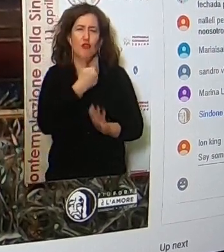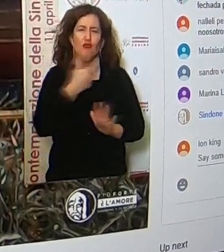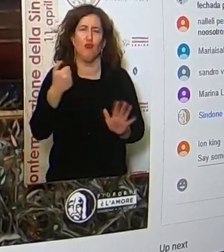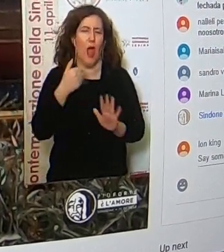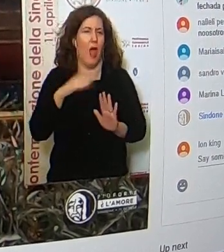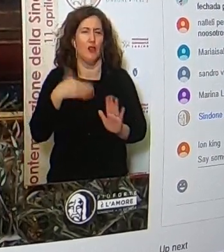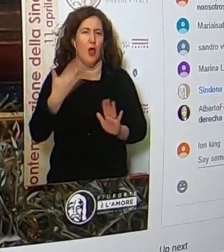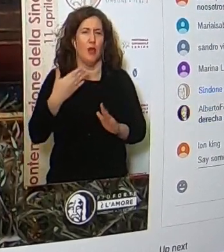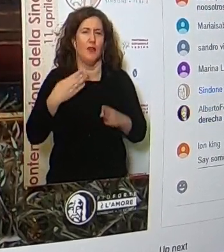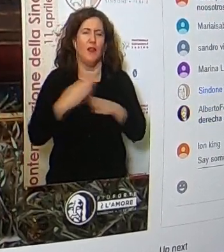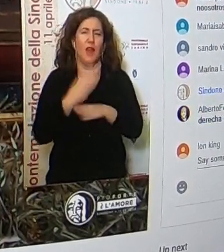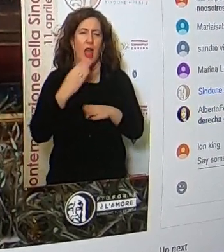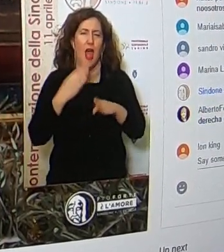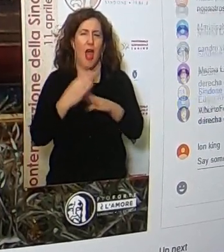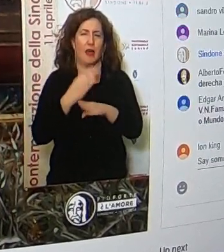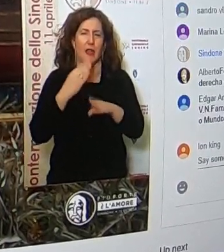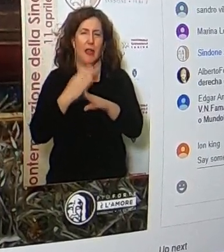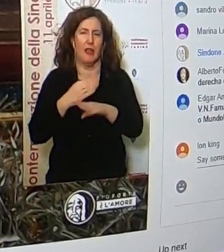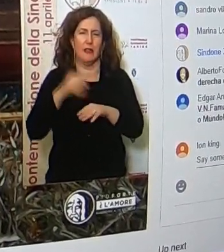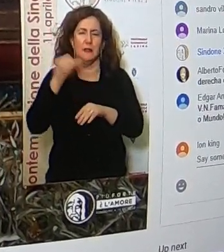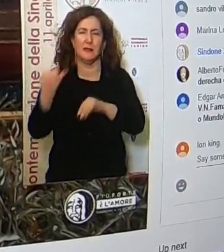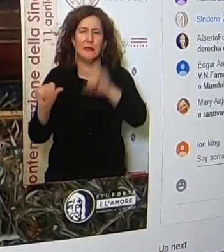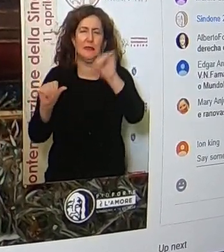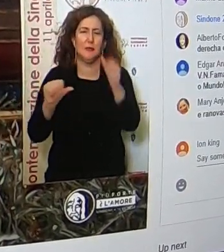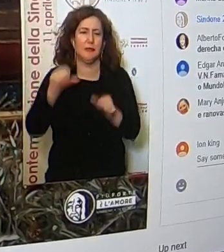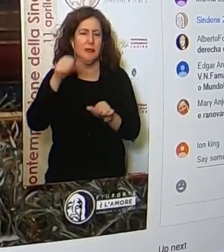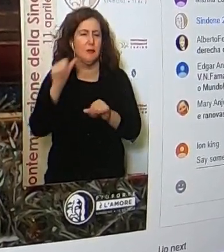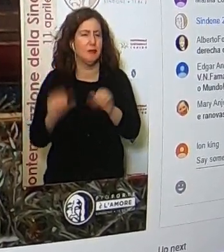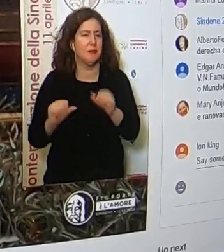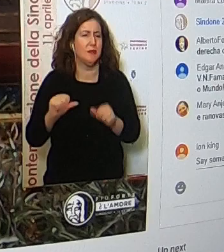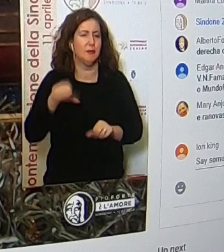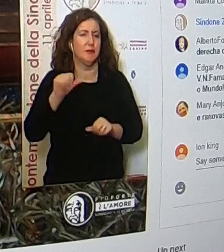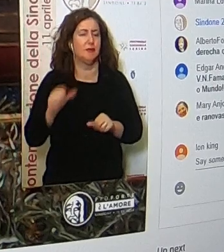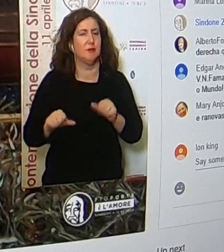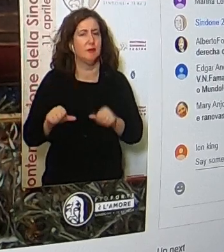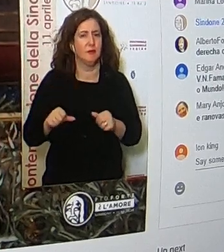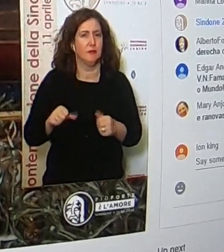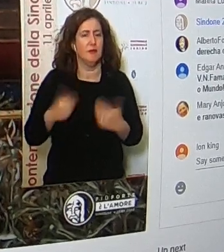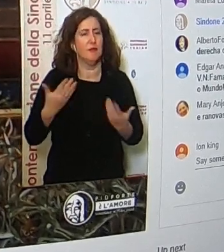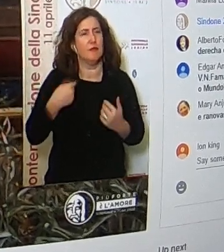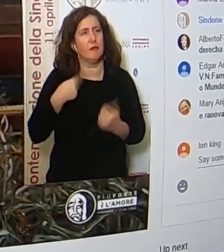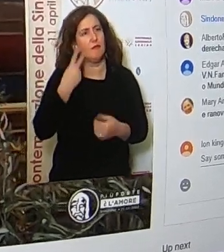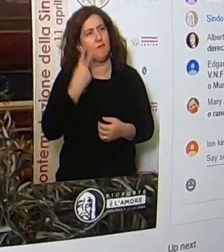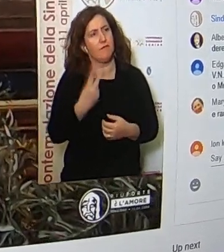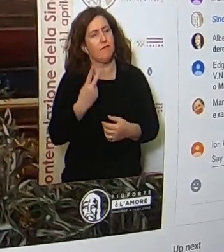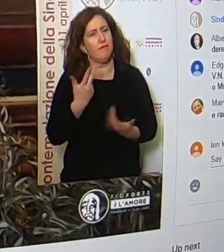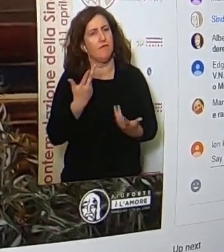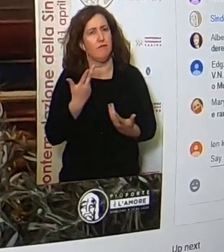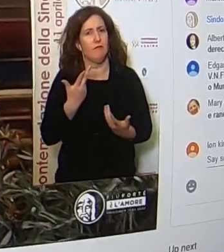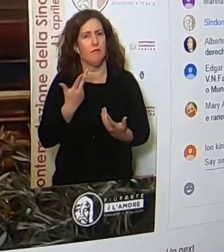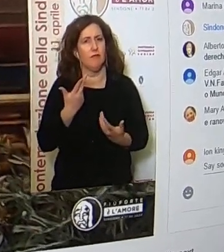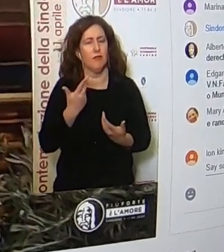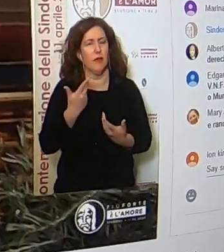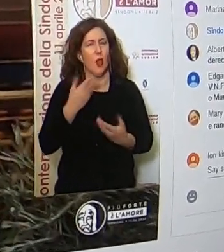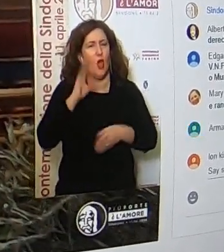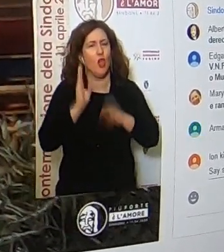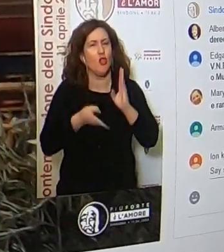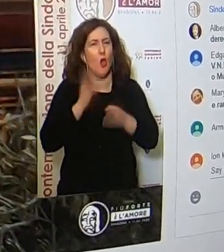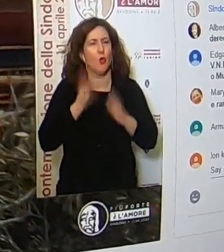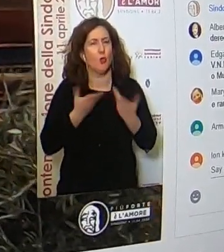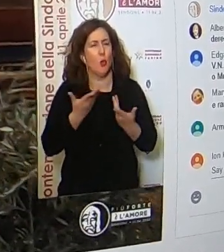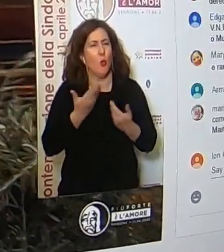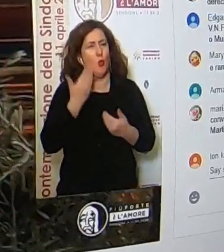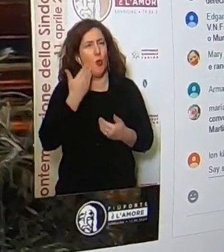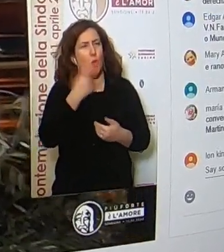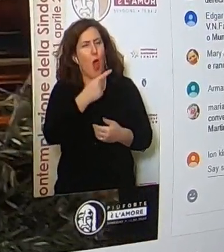di ferite. Ecco, in quelle centinaia di ferite che cosa possiamo riconoscere, ecco, dal punto di vista anche della tortura che